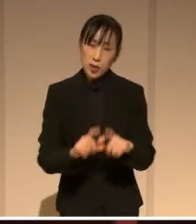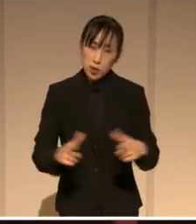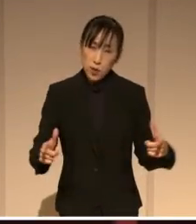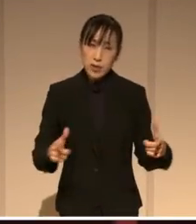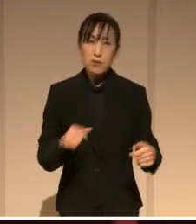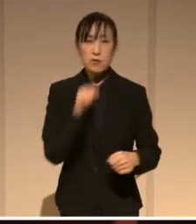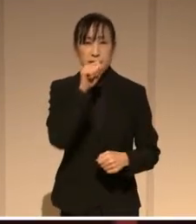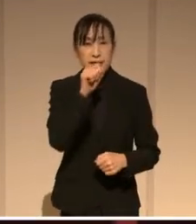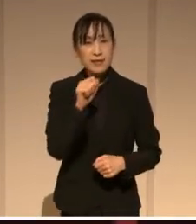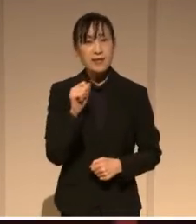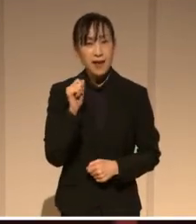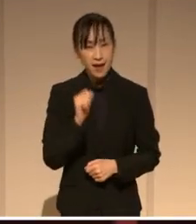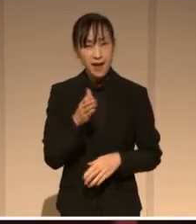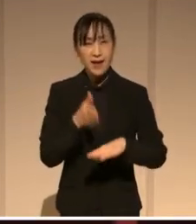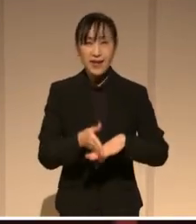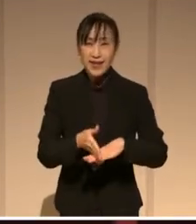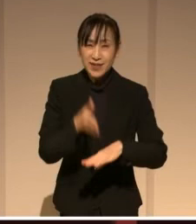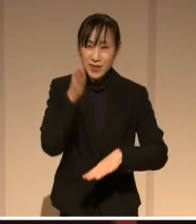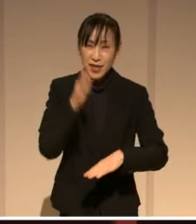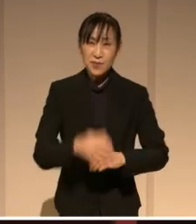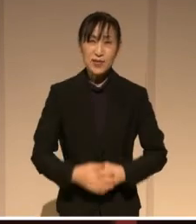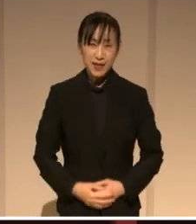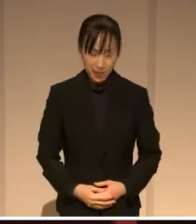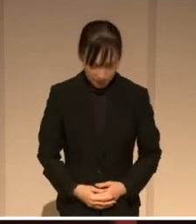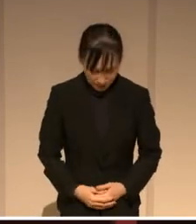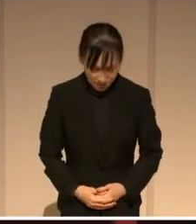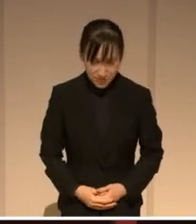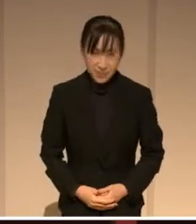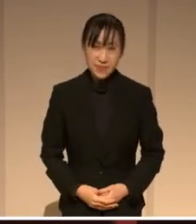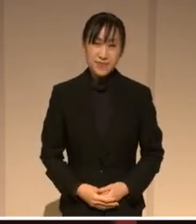ましたありがとうございまーさー